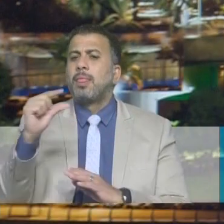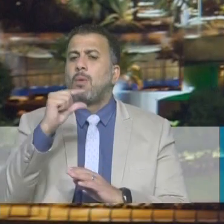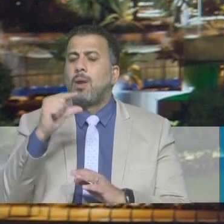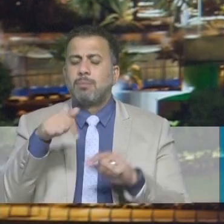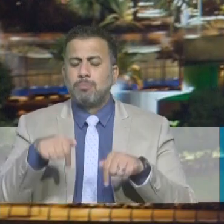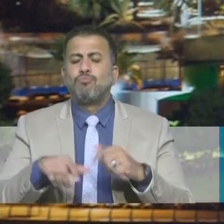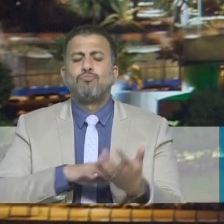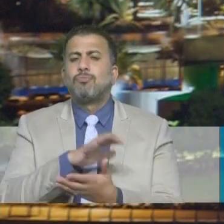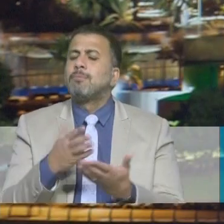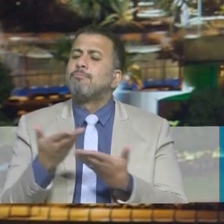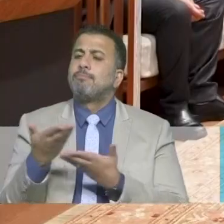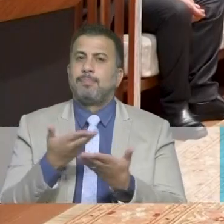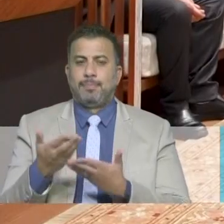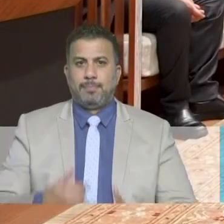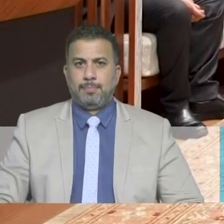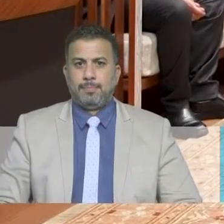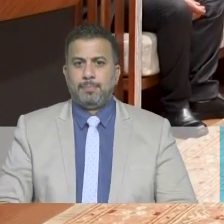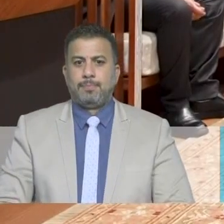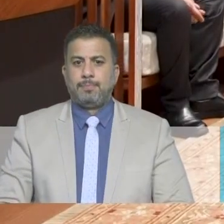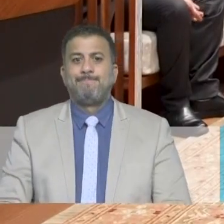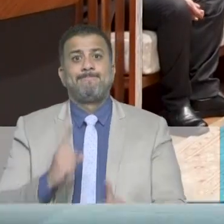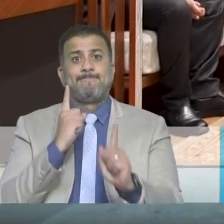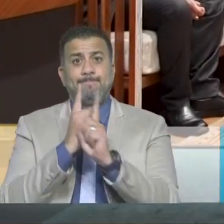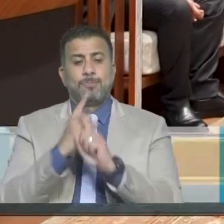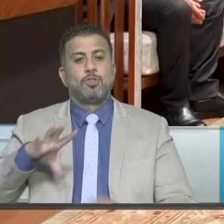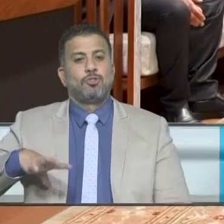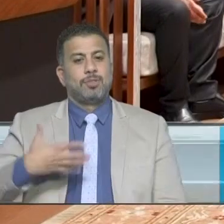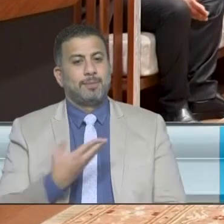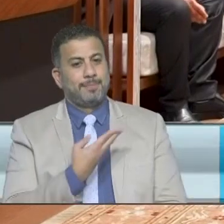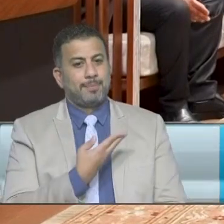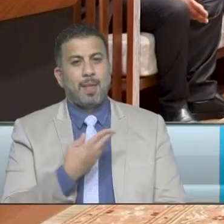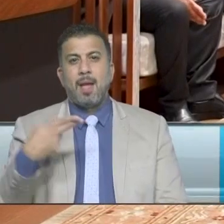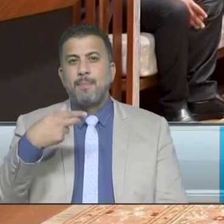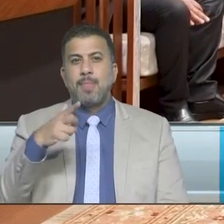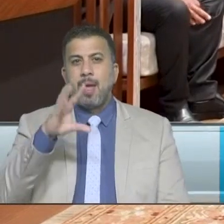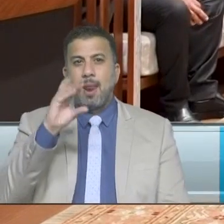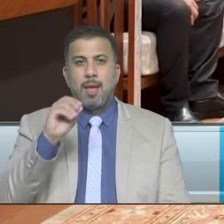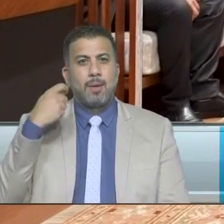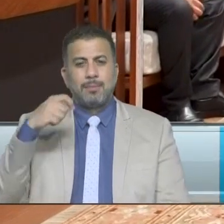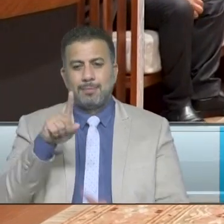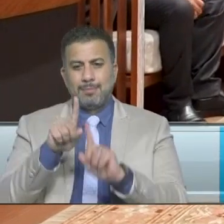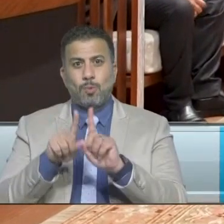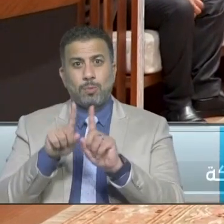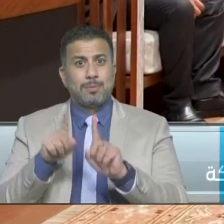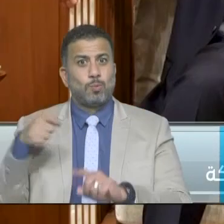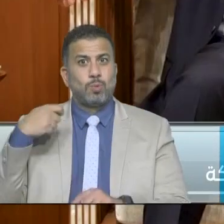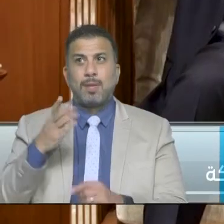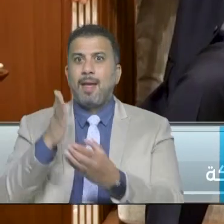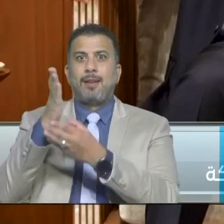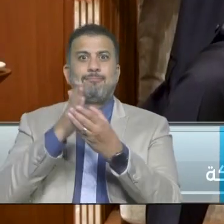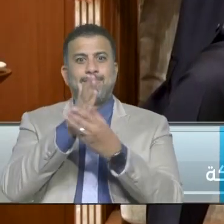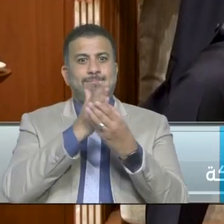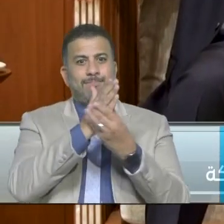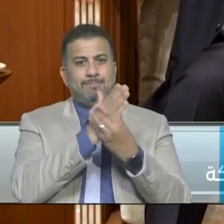الدوليه الراهنه التقى سمو الشيخ عبد الله بن زايد ال نهيان نائب رئيس مجلس الوزراء وزير